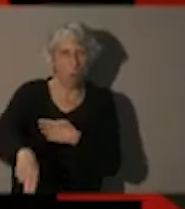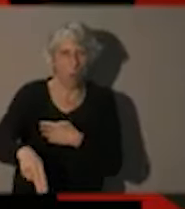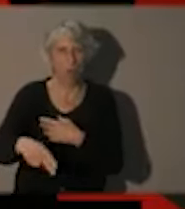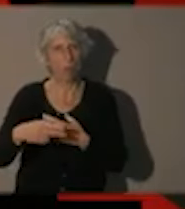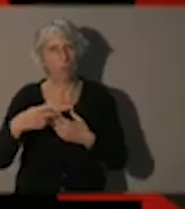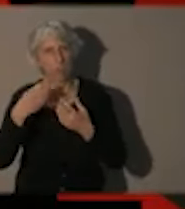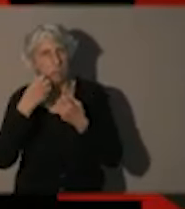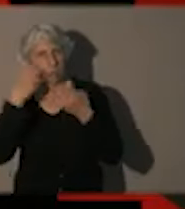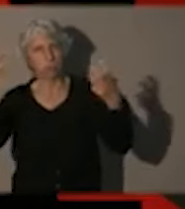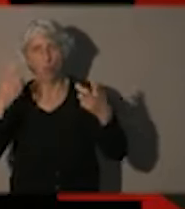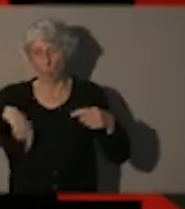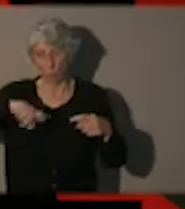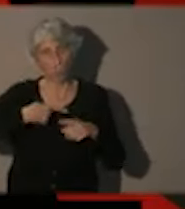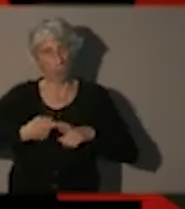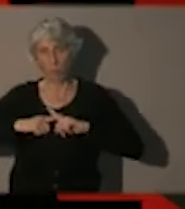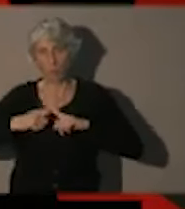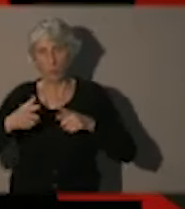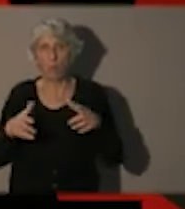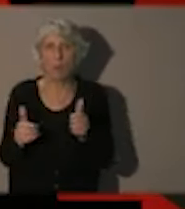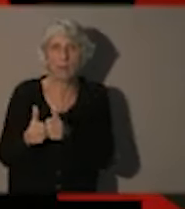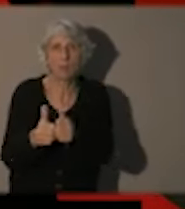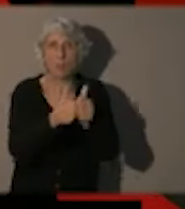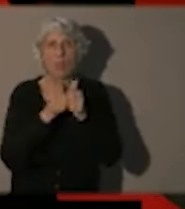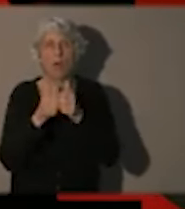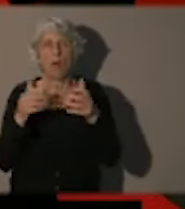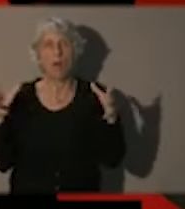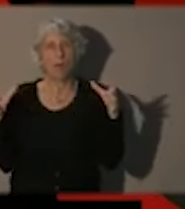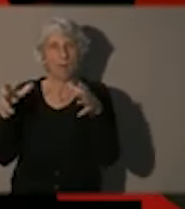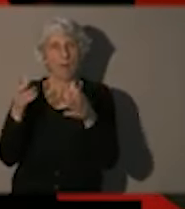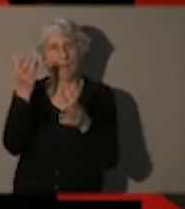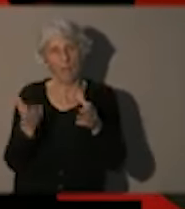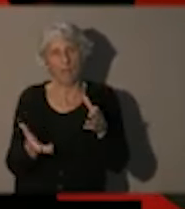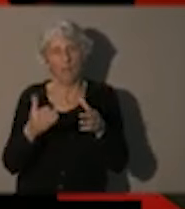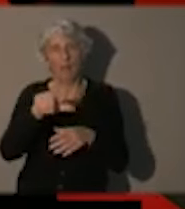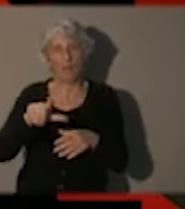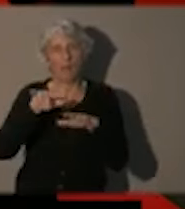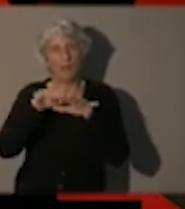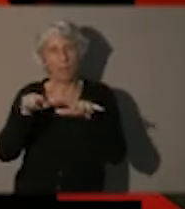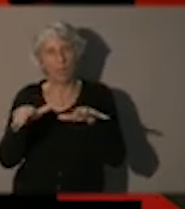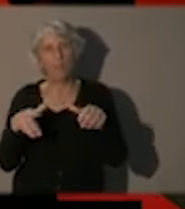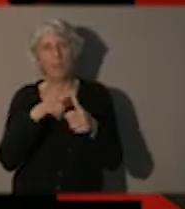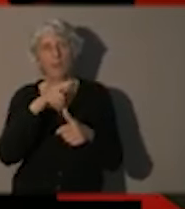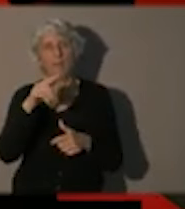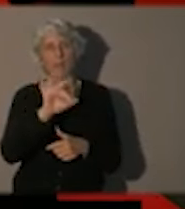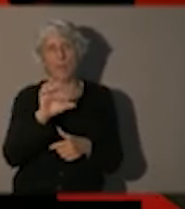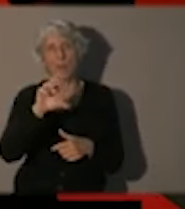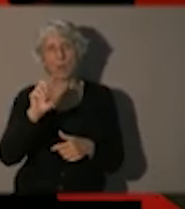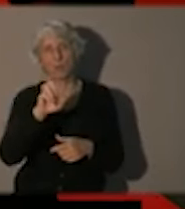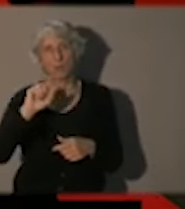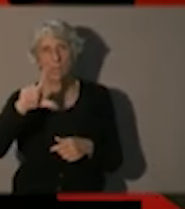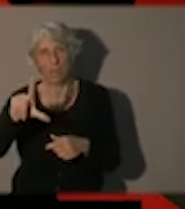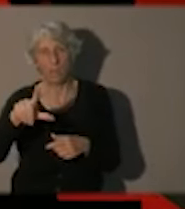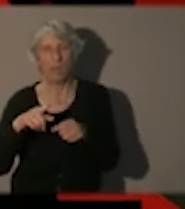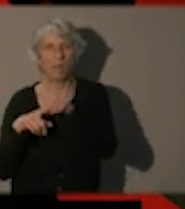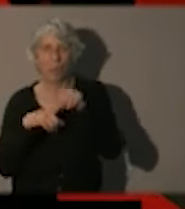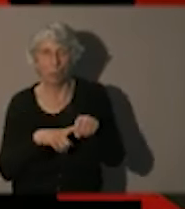Nous sommes convaincus que le rassemblement autour de Léon Desfontaines, de Fabien Roussel, de la gauche unie pour le monde du